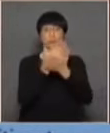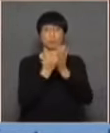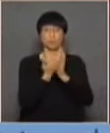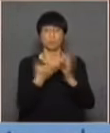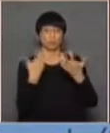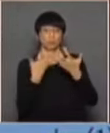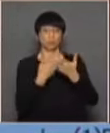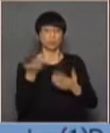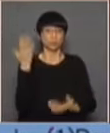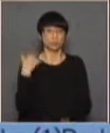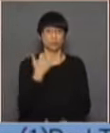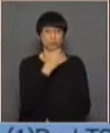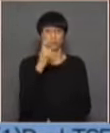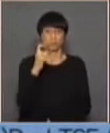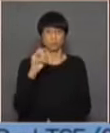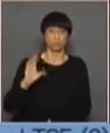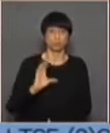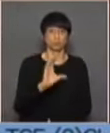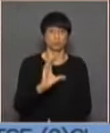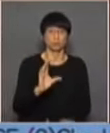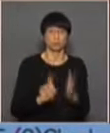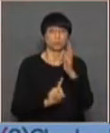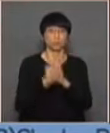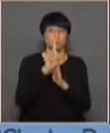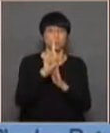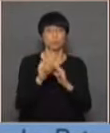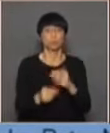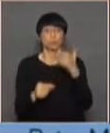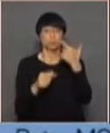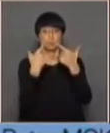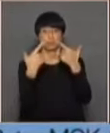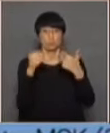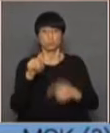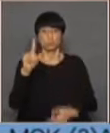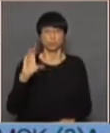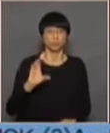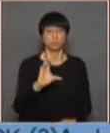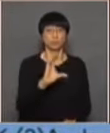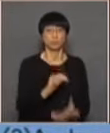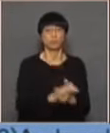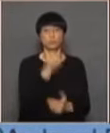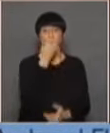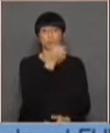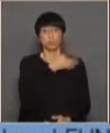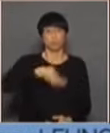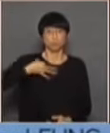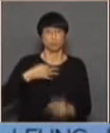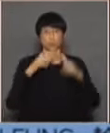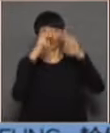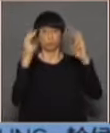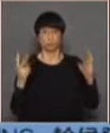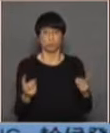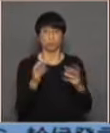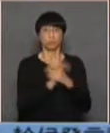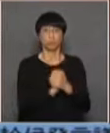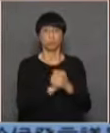用由原先69亿暴增至 88.1 亿，港珠澳大桥工程更严重，大桥口